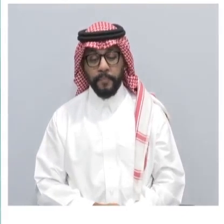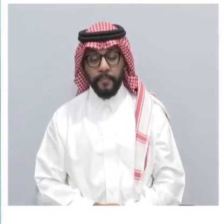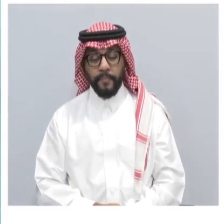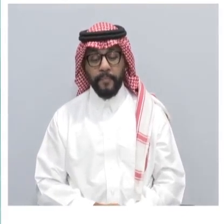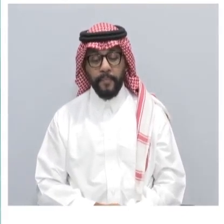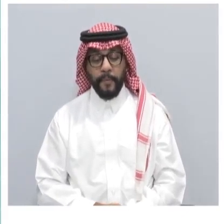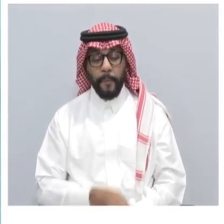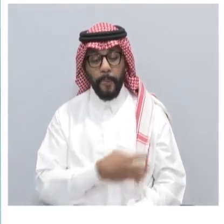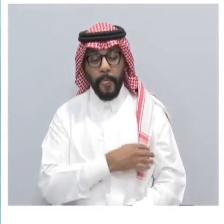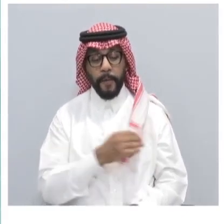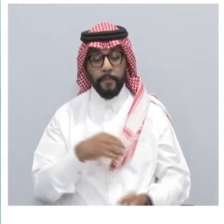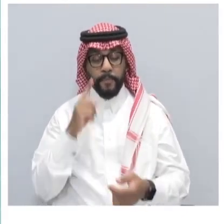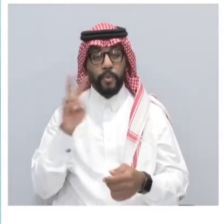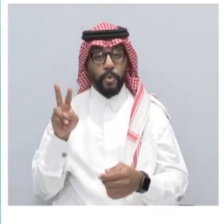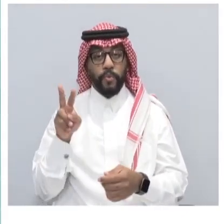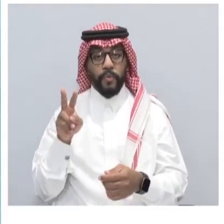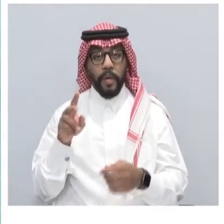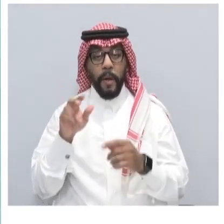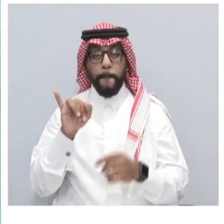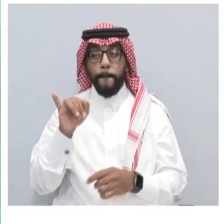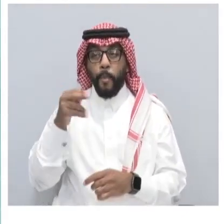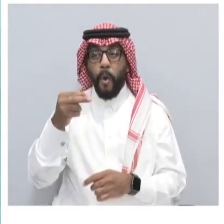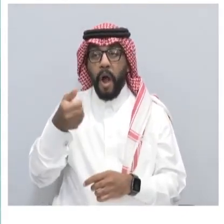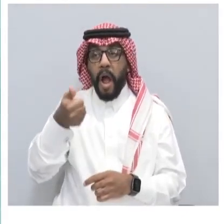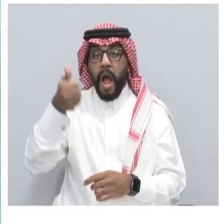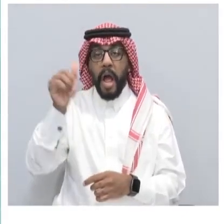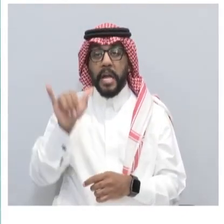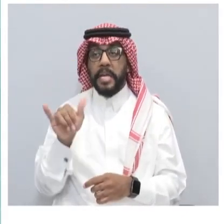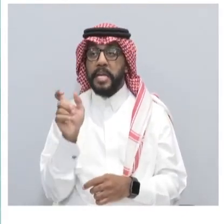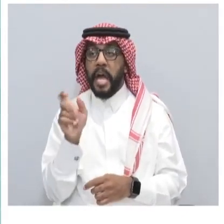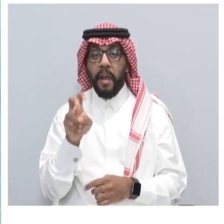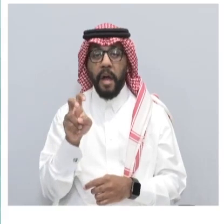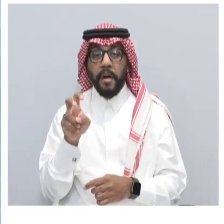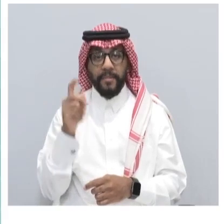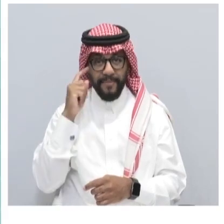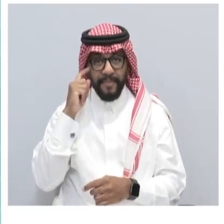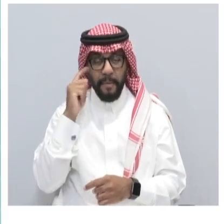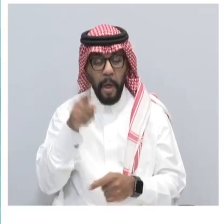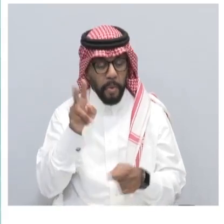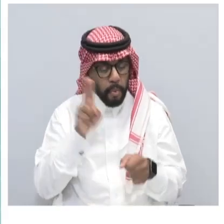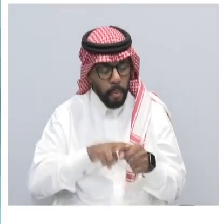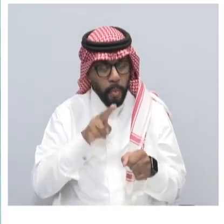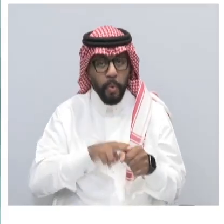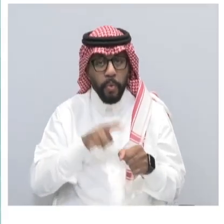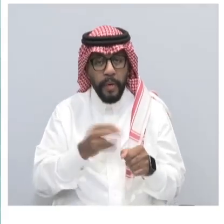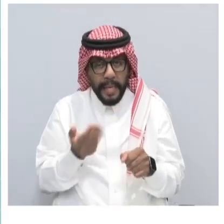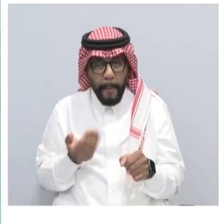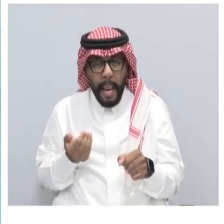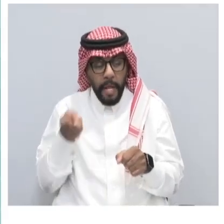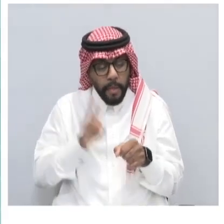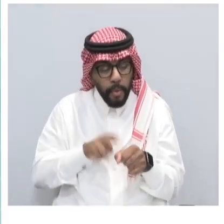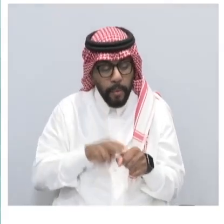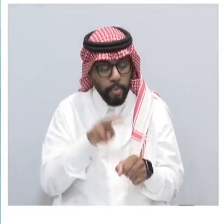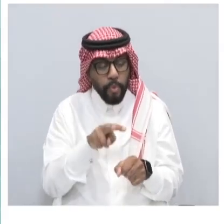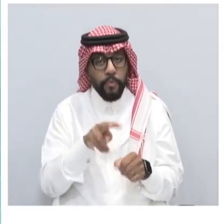معاينه في الاسفل فاي تعديل على هذه الفقره نلاحظ